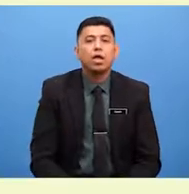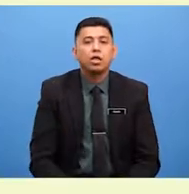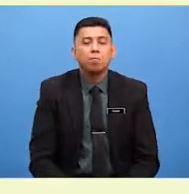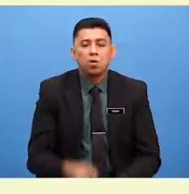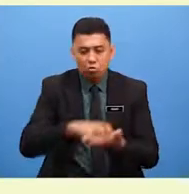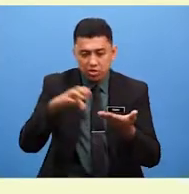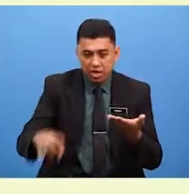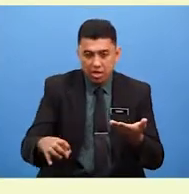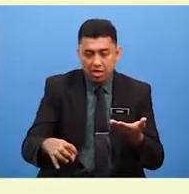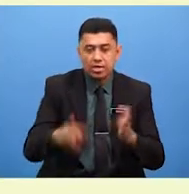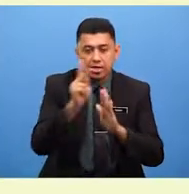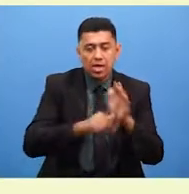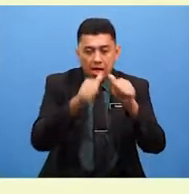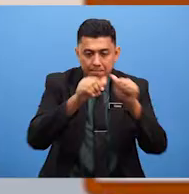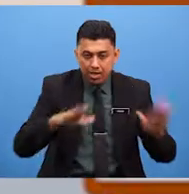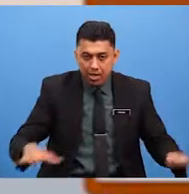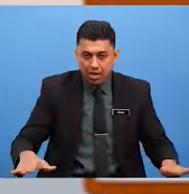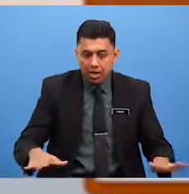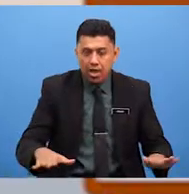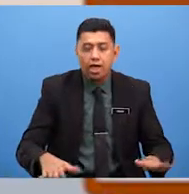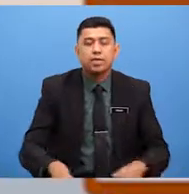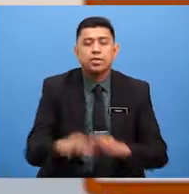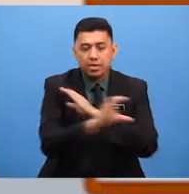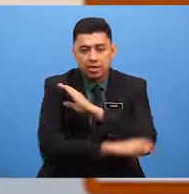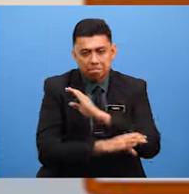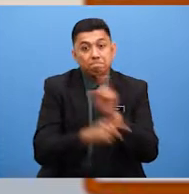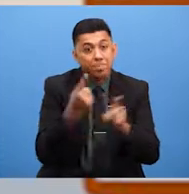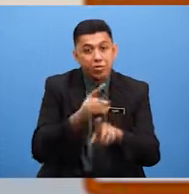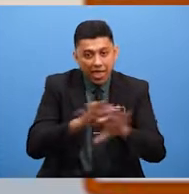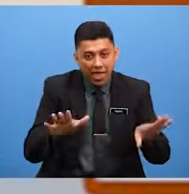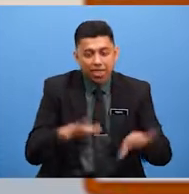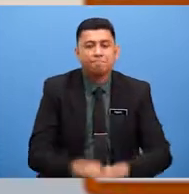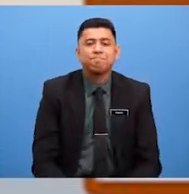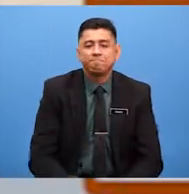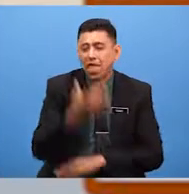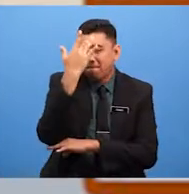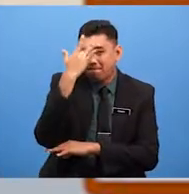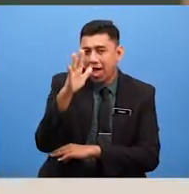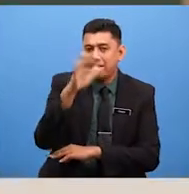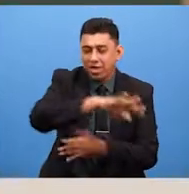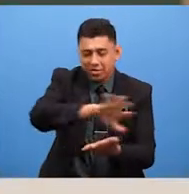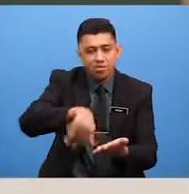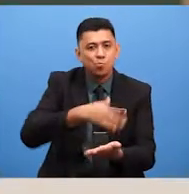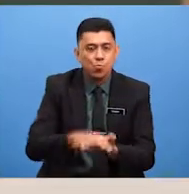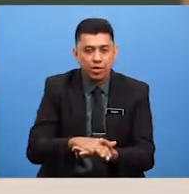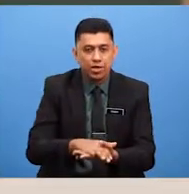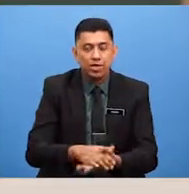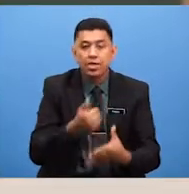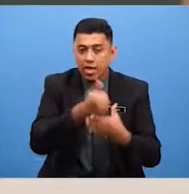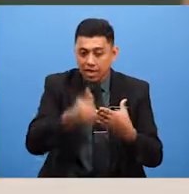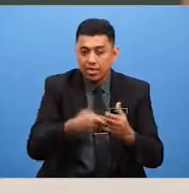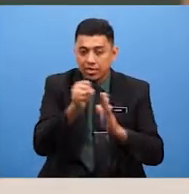memudaratkan keamanan negara. Betul tak, murid-murid? Pandai semua. Akhir